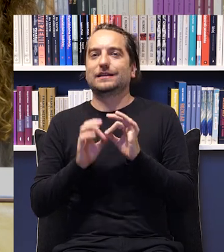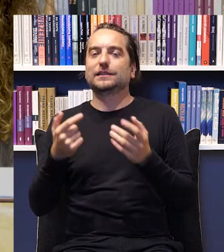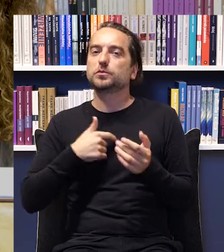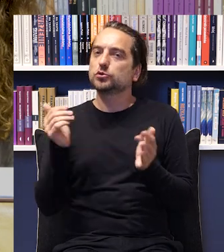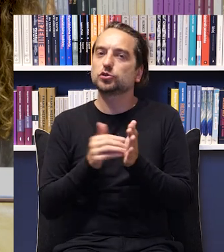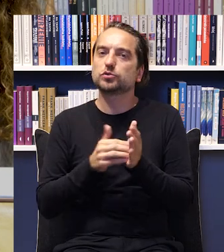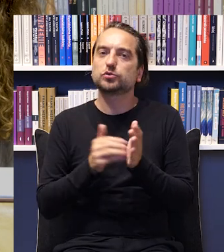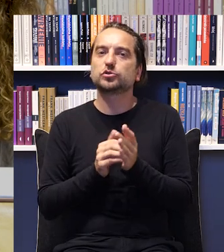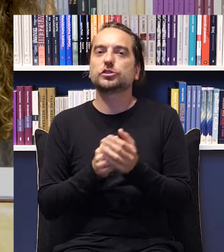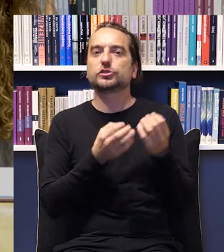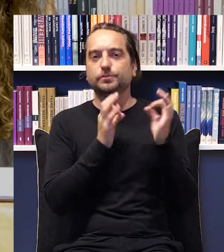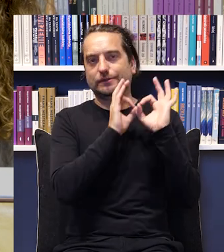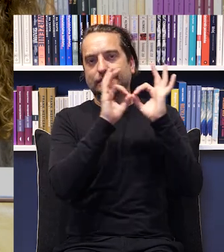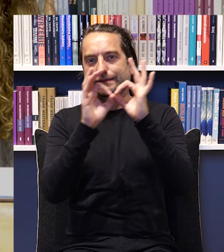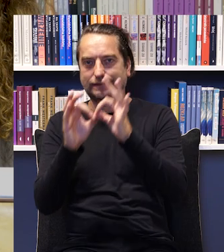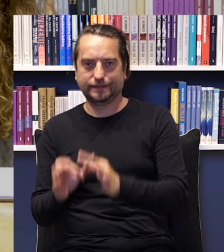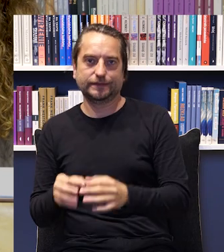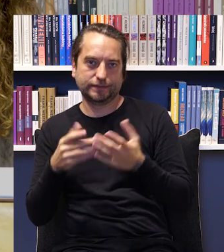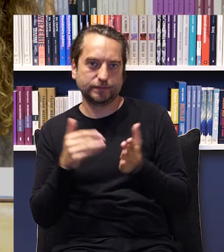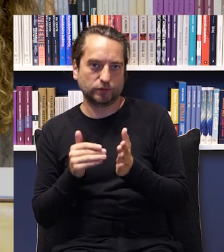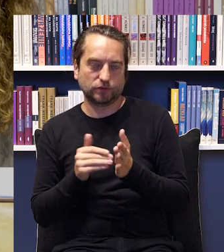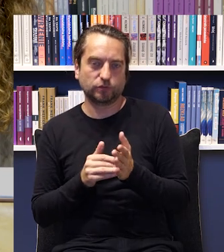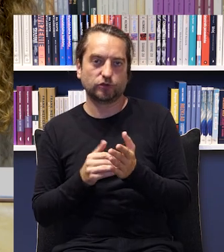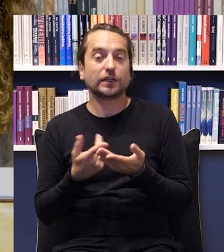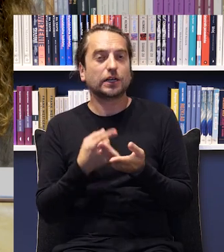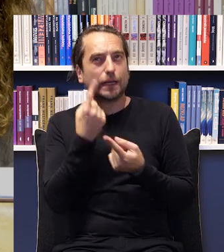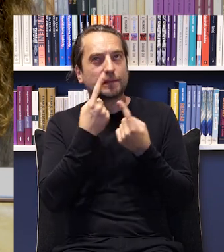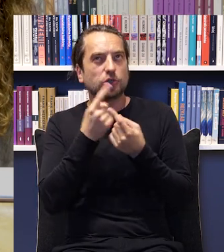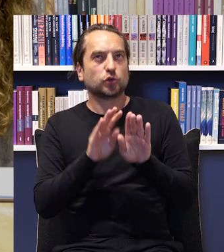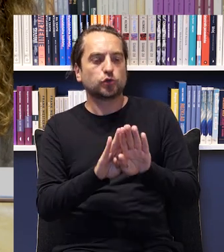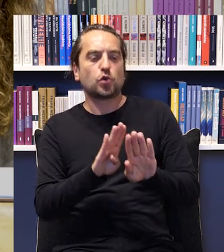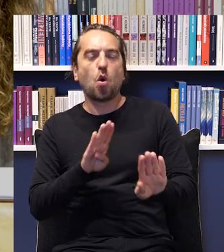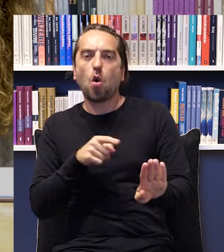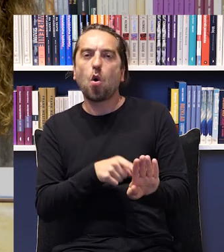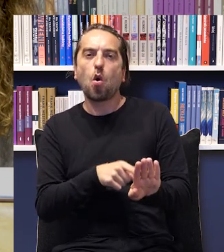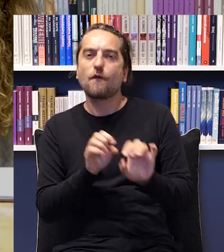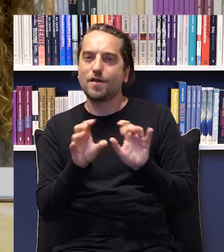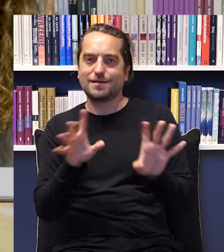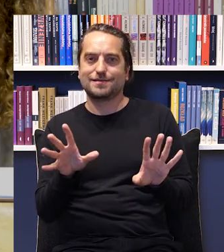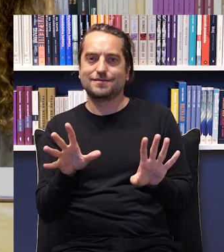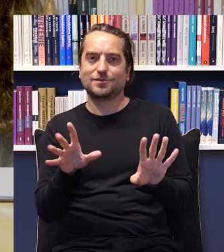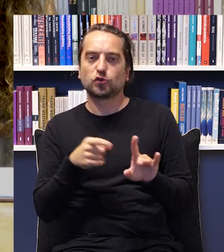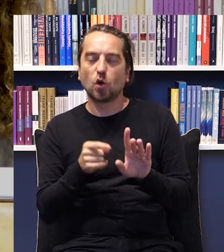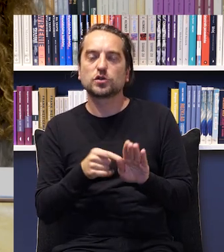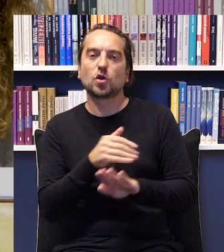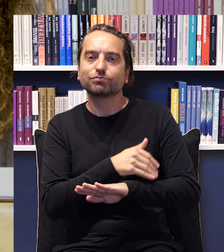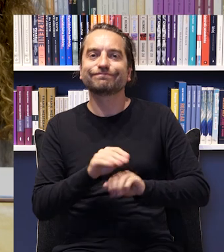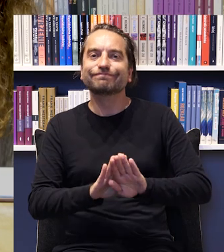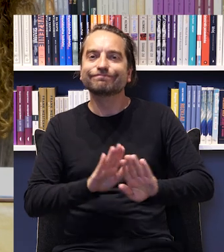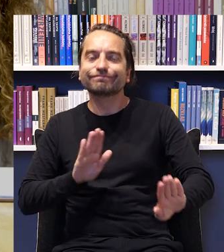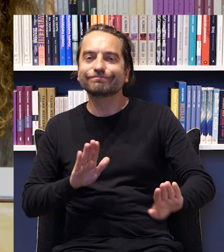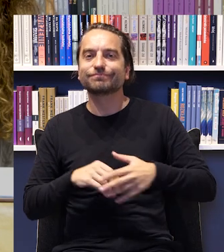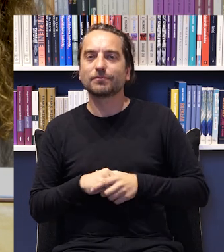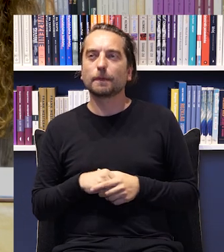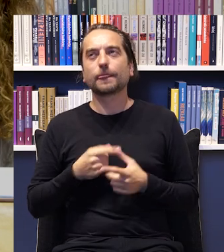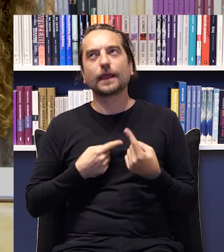przetrwania, że i w tym sensie wydaje mi się, że to oddzielenie właśnie działa, prawda, że jakby